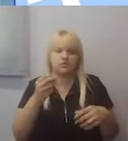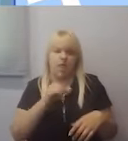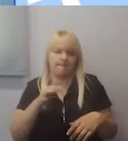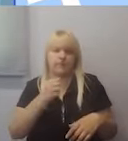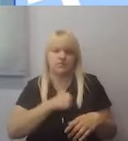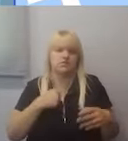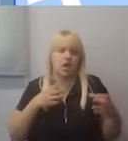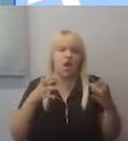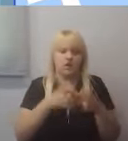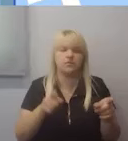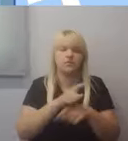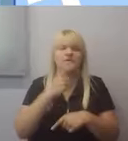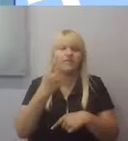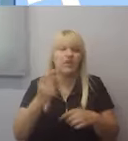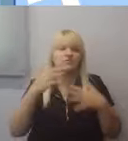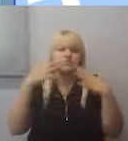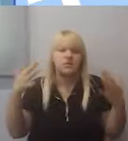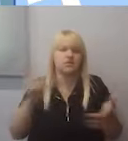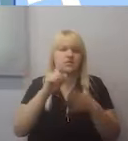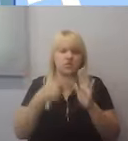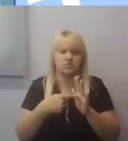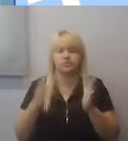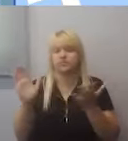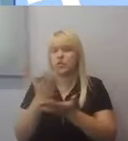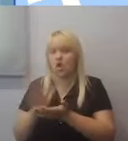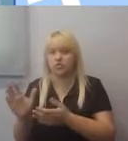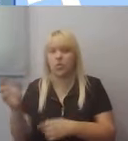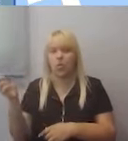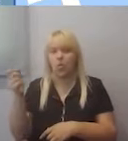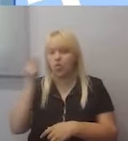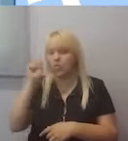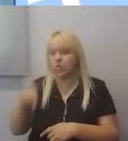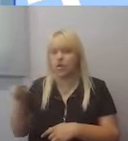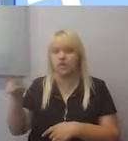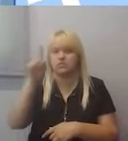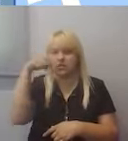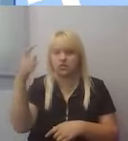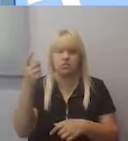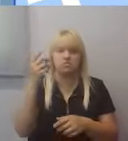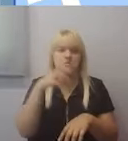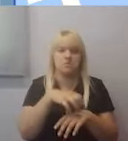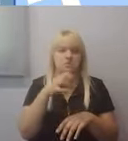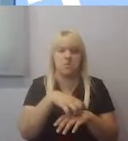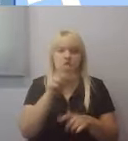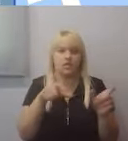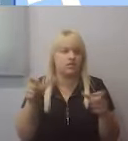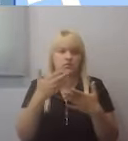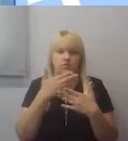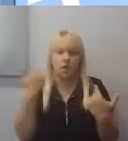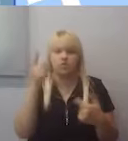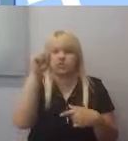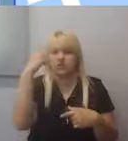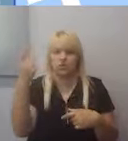liels jautājums jo atšķirībā no ukrainas mums tiešām nav militāro mediķu mums nav militāro hospitāļu